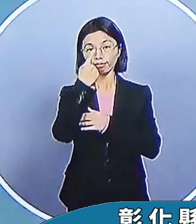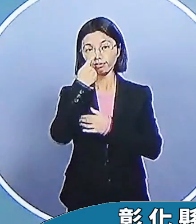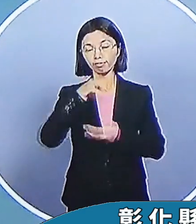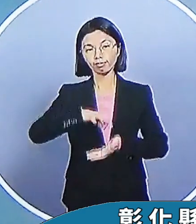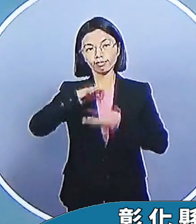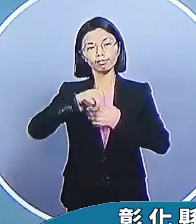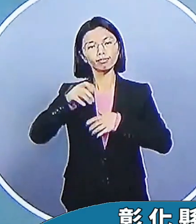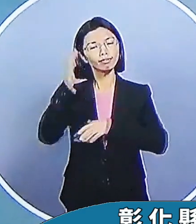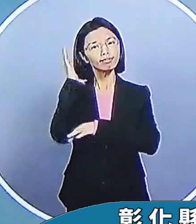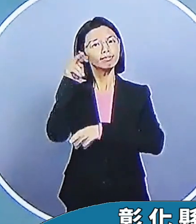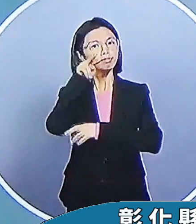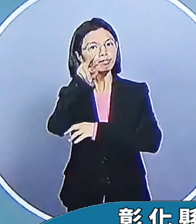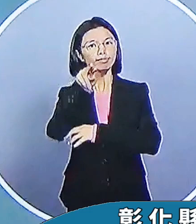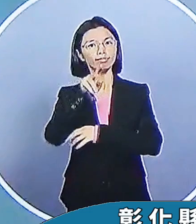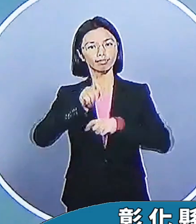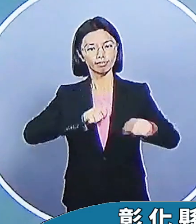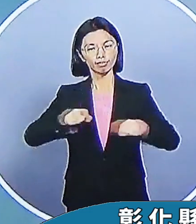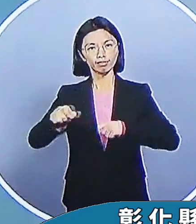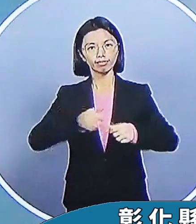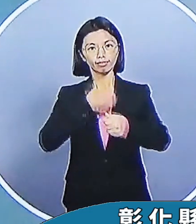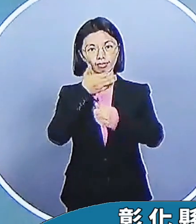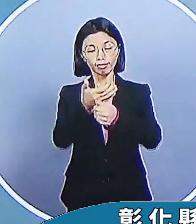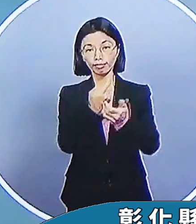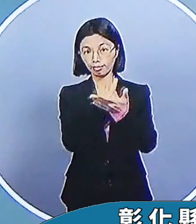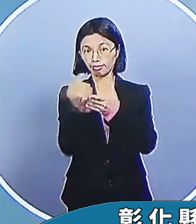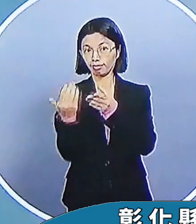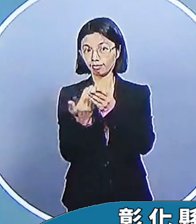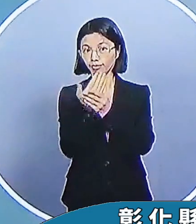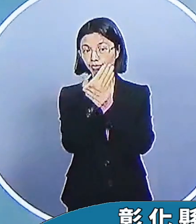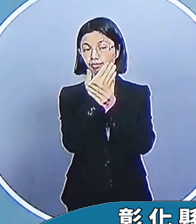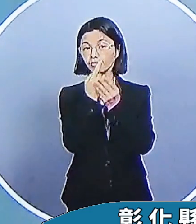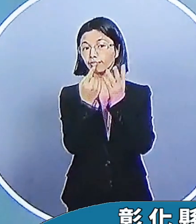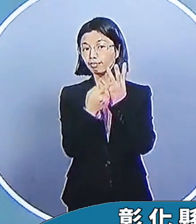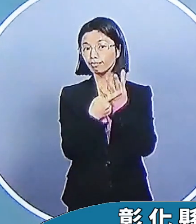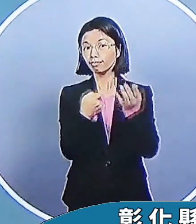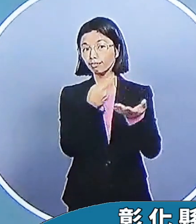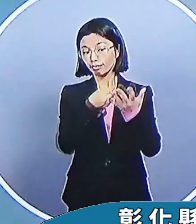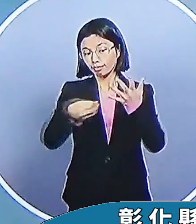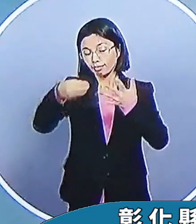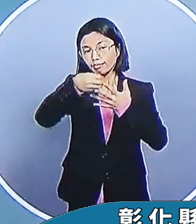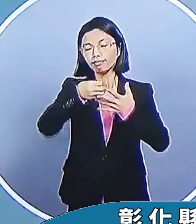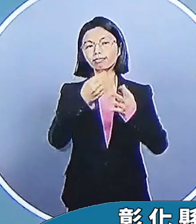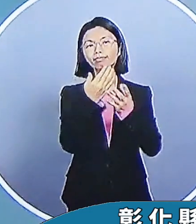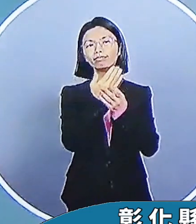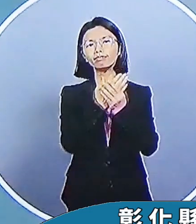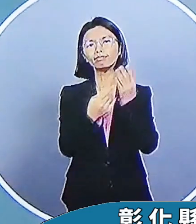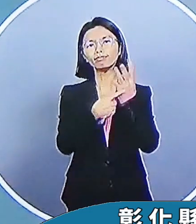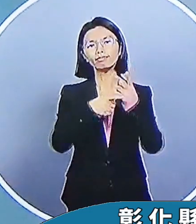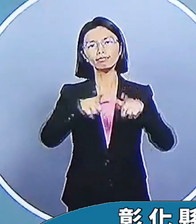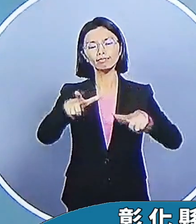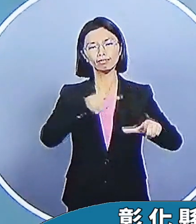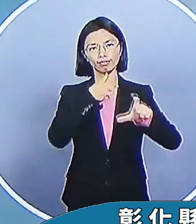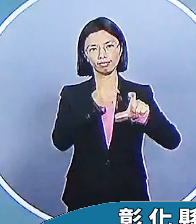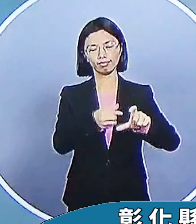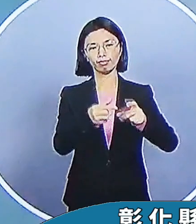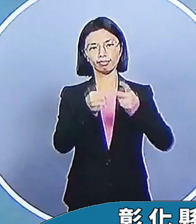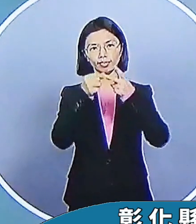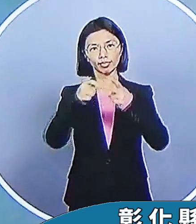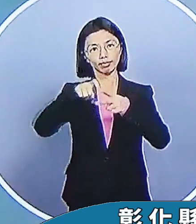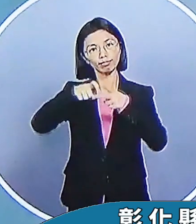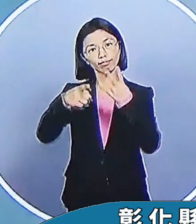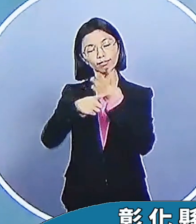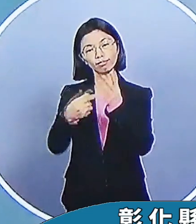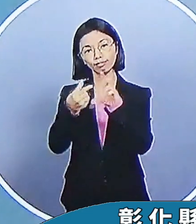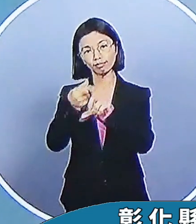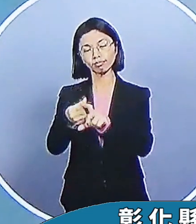提出来的政见，拢是为予咱的三养一当提升，我们的产业园区，还有我们所有的工业